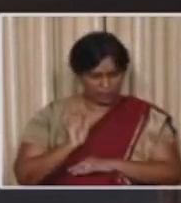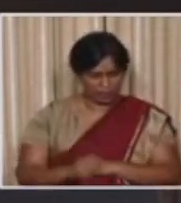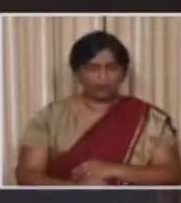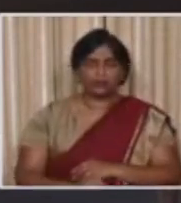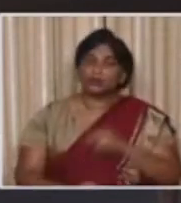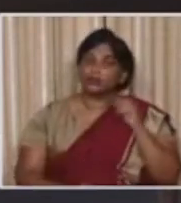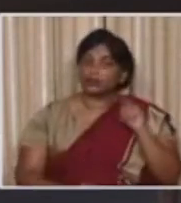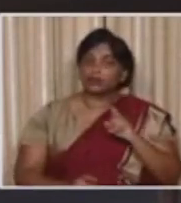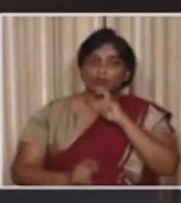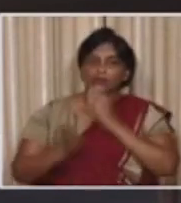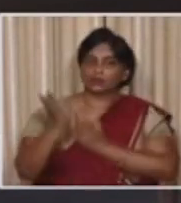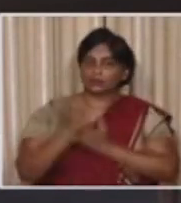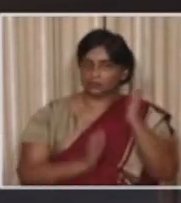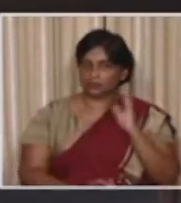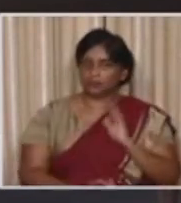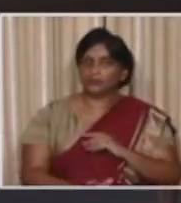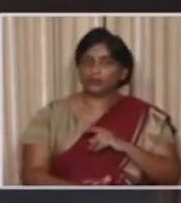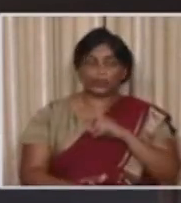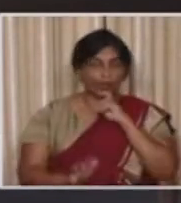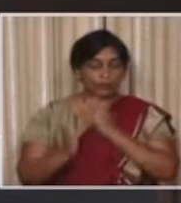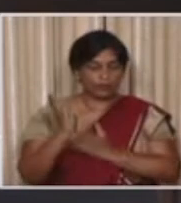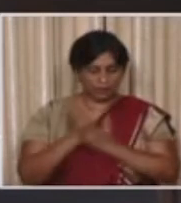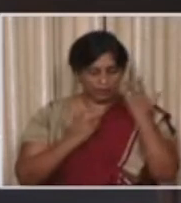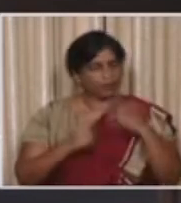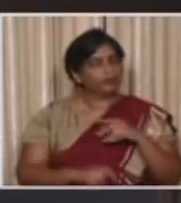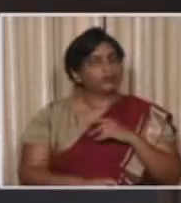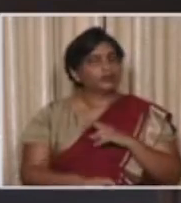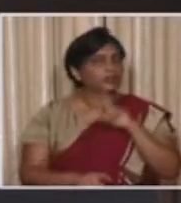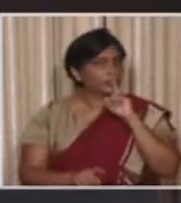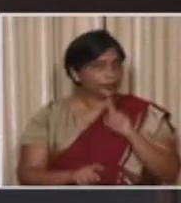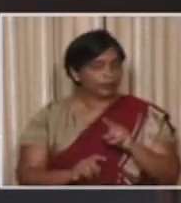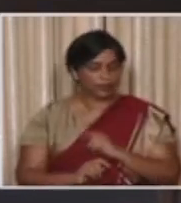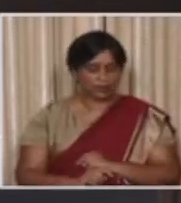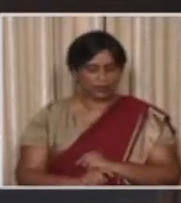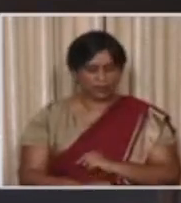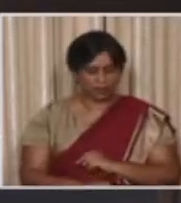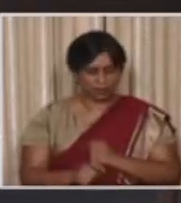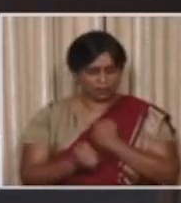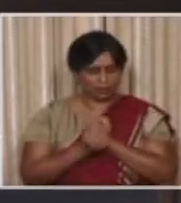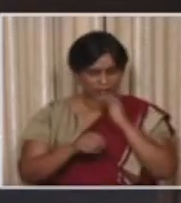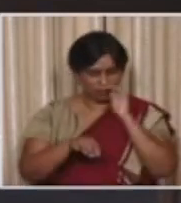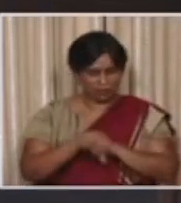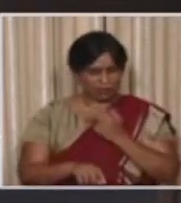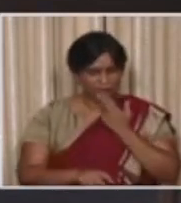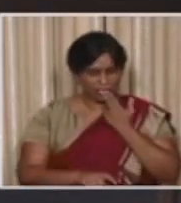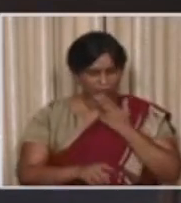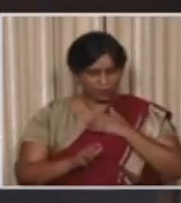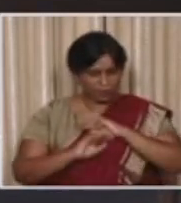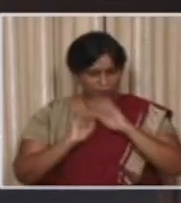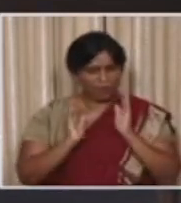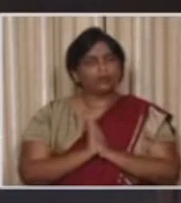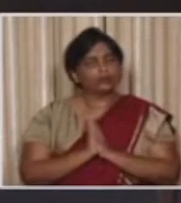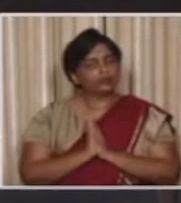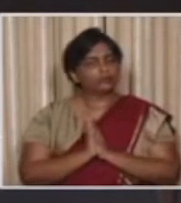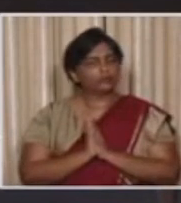ගියා අභියාචන අධිකරණයට. අභියාචන අධිකරණයට ගිහිල්ලා කිව්වා මේ අත්අඩංගුවට ගත්ත සිගරට් අයින් කර මේ ලබා